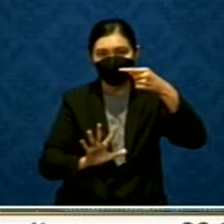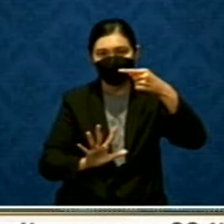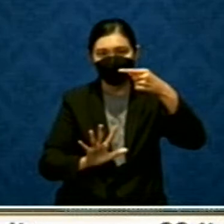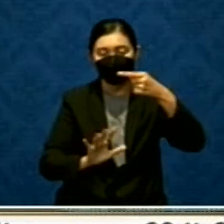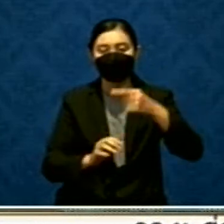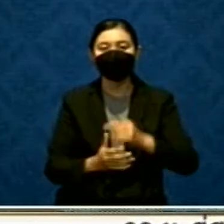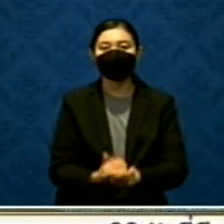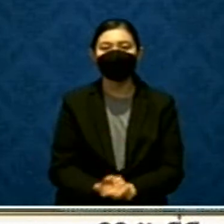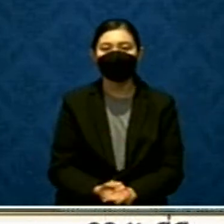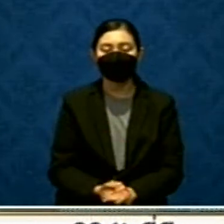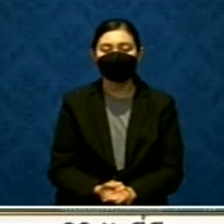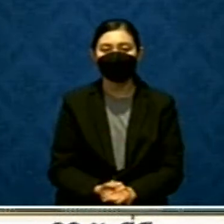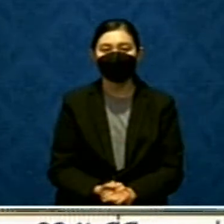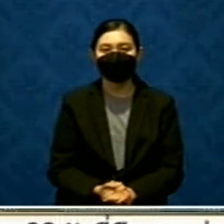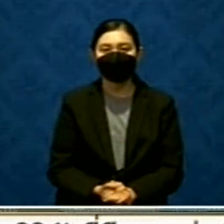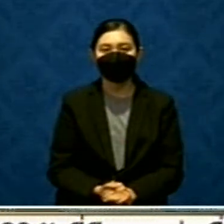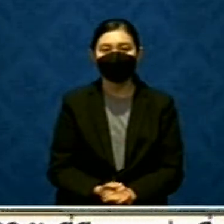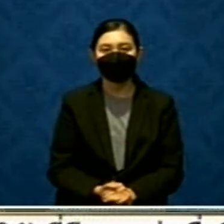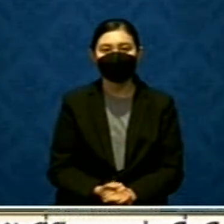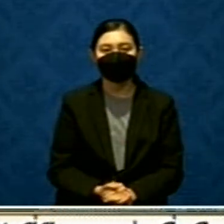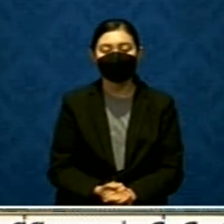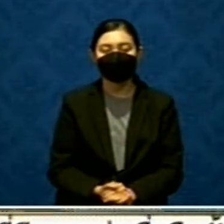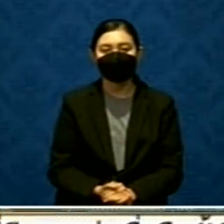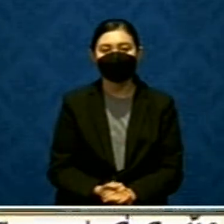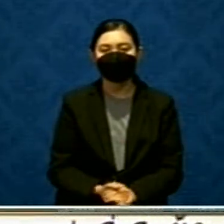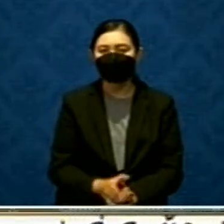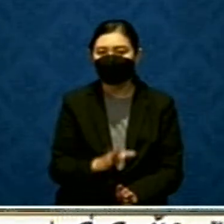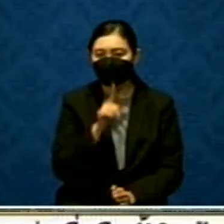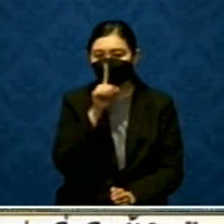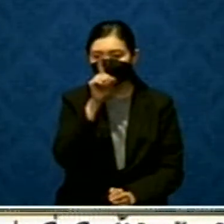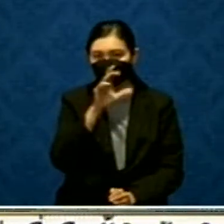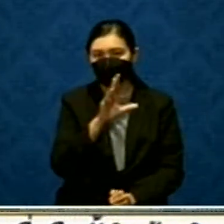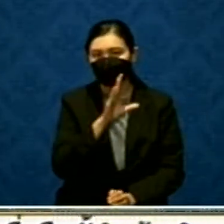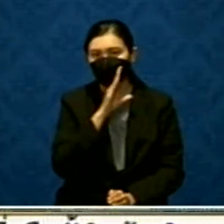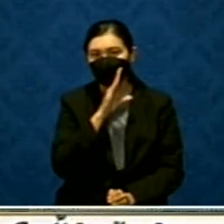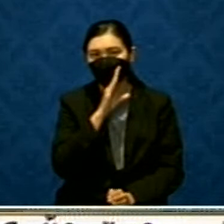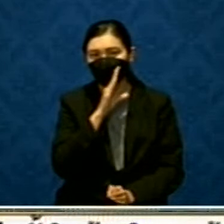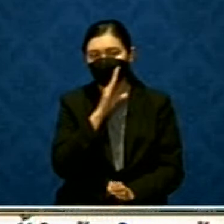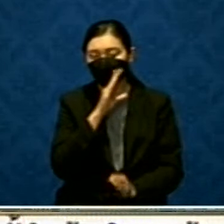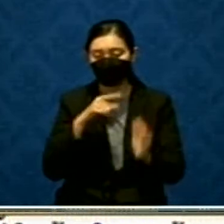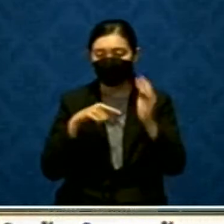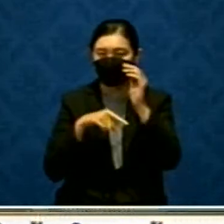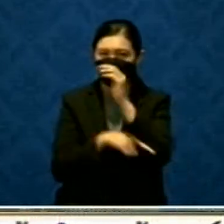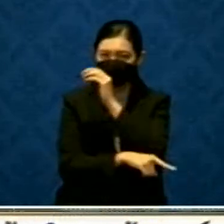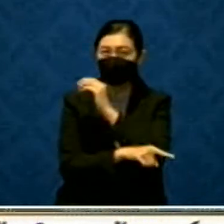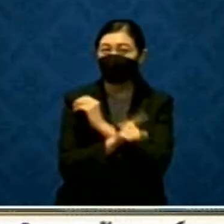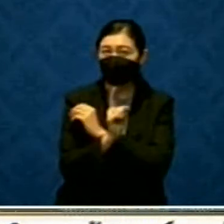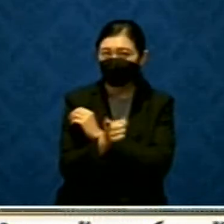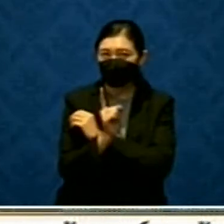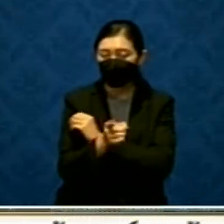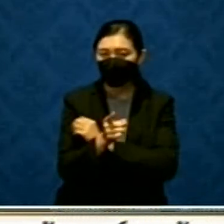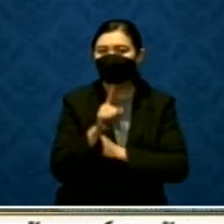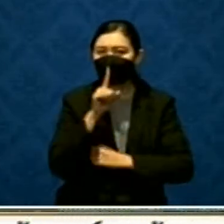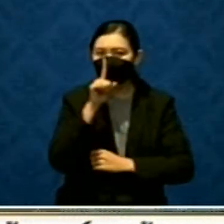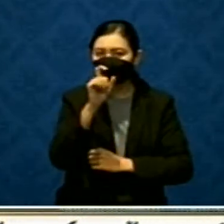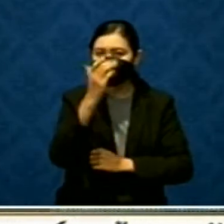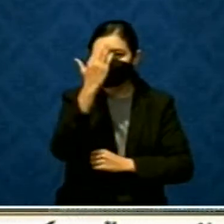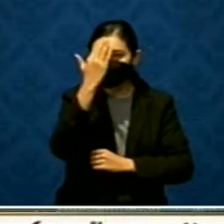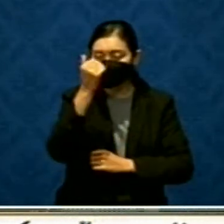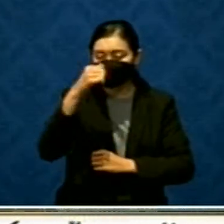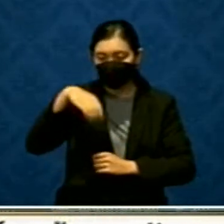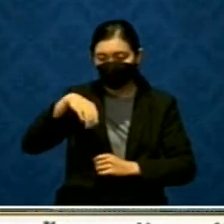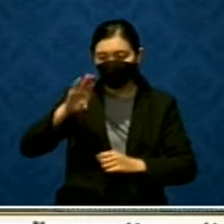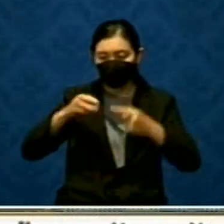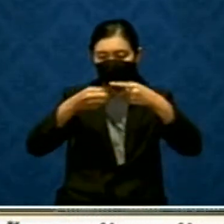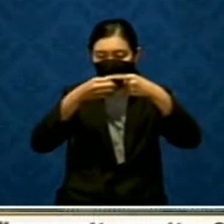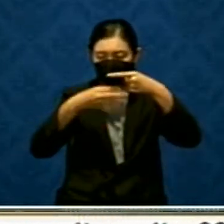ก็ถามเหมือนกันครับว่าถ้ามีการหัวประมูลจริงทำไมบริษัทที่ได้งานเนี่ยจึงมีมากถึง35บริษั